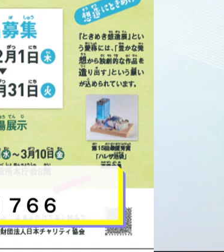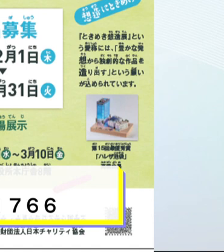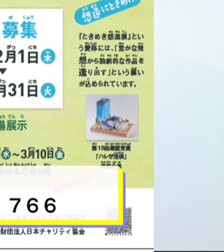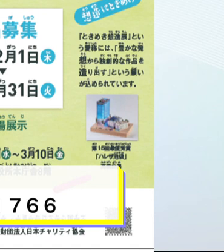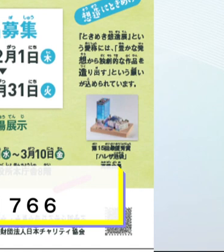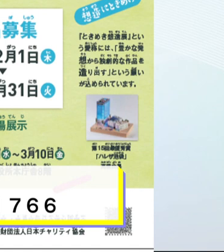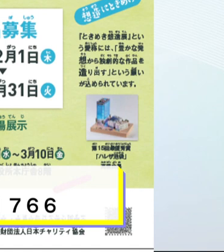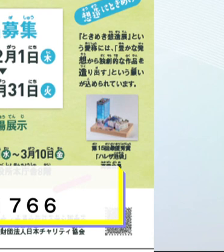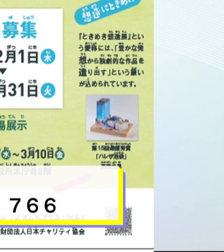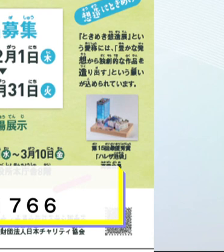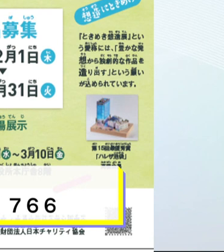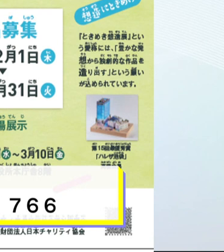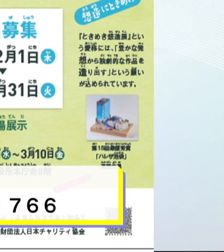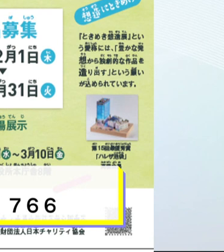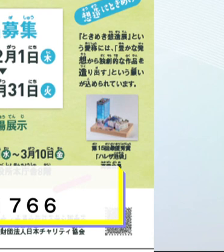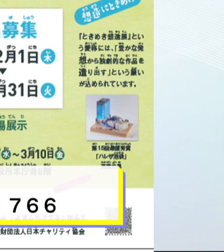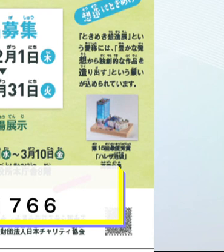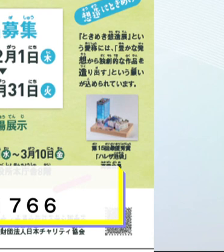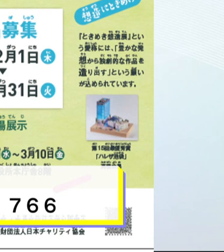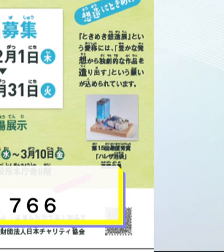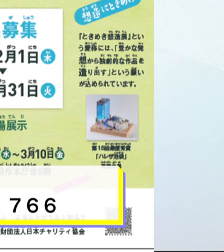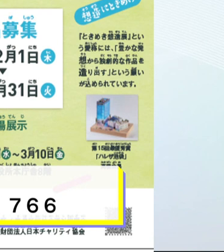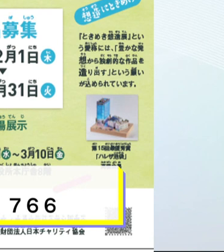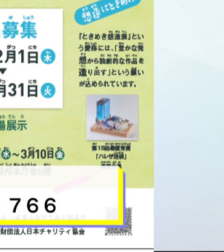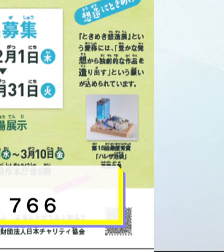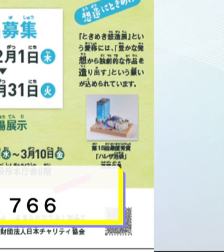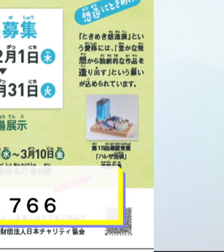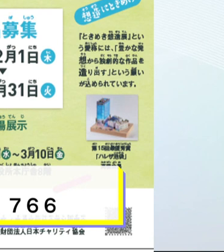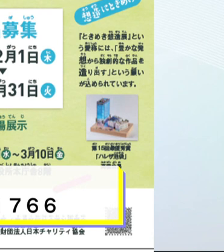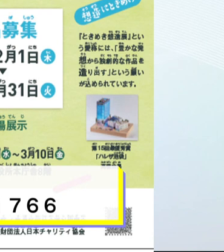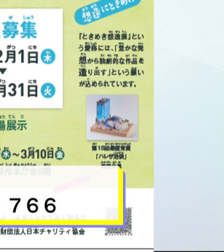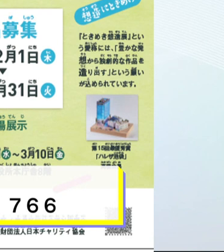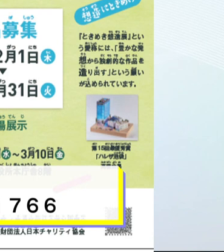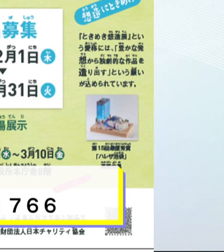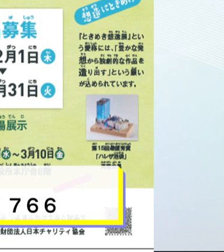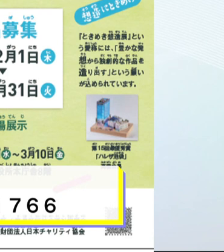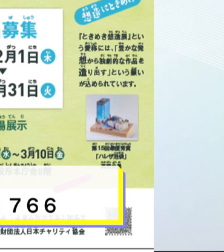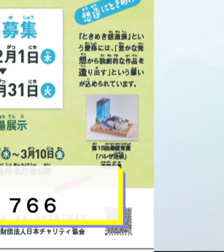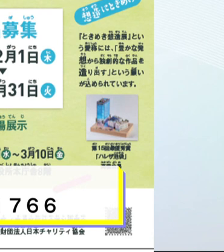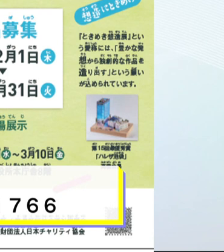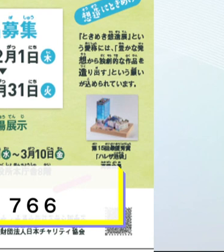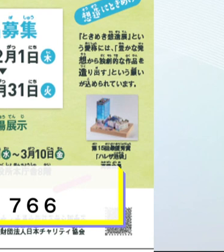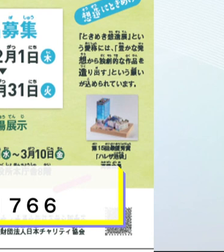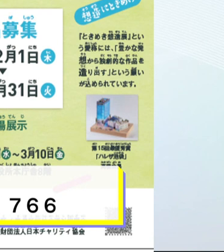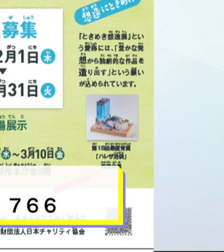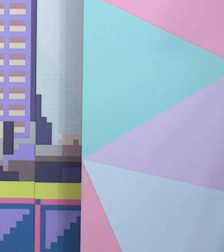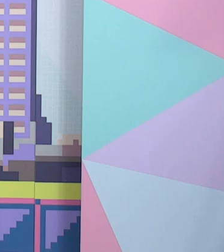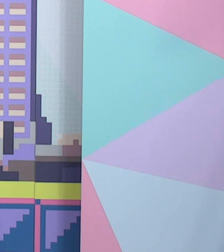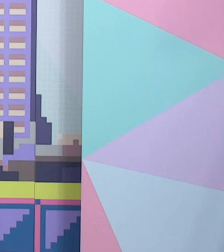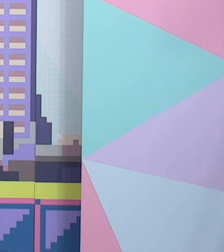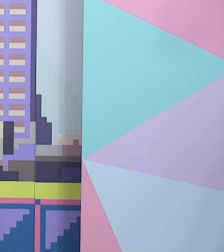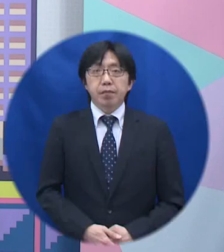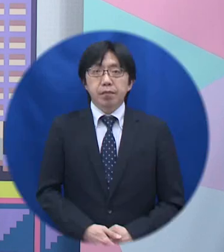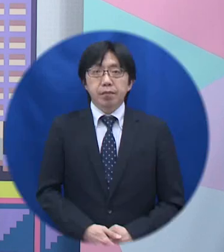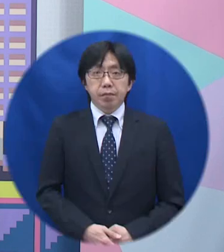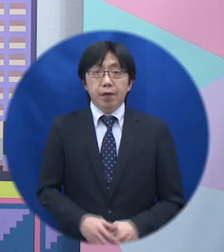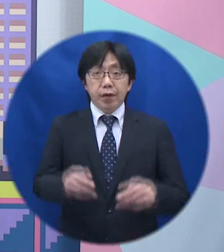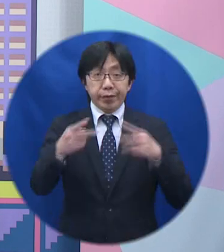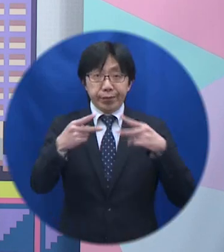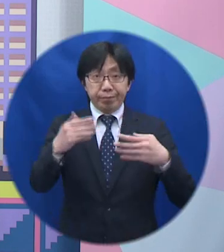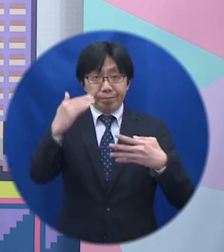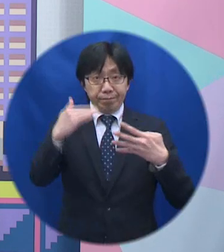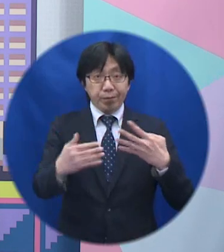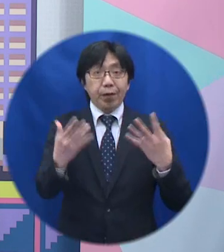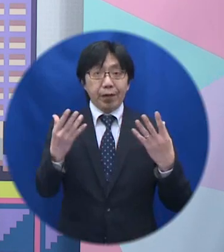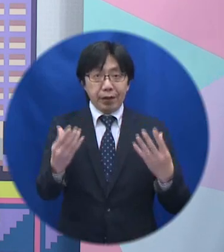には表彰を行います。作品をお持ちの方はぜひご応募ください。以上ニュースフラッ